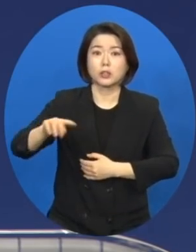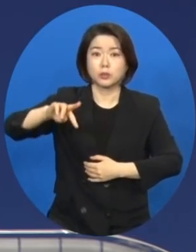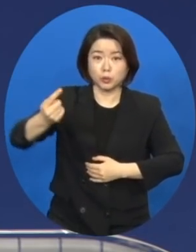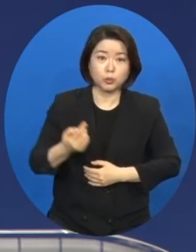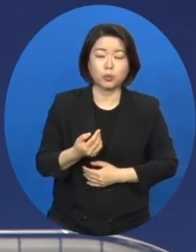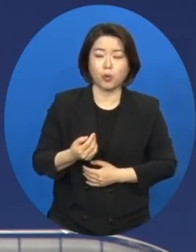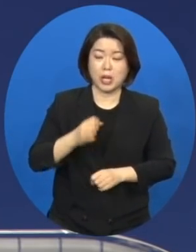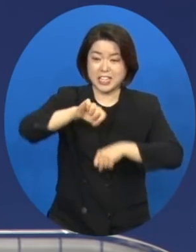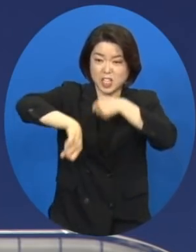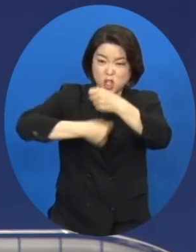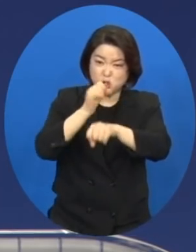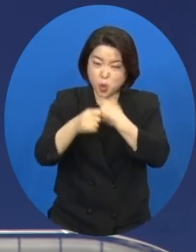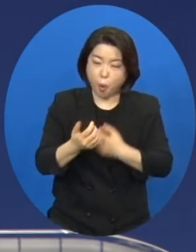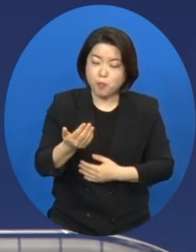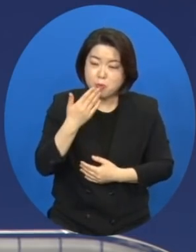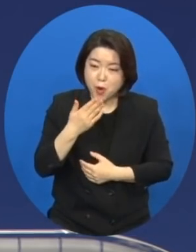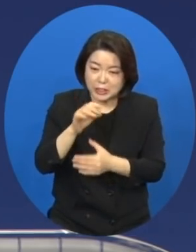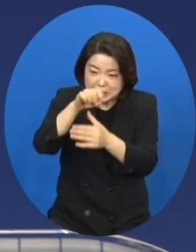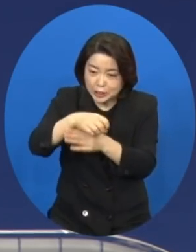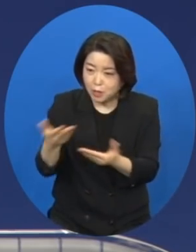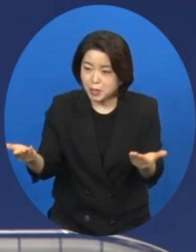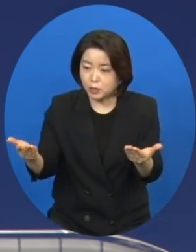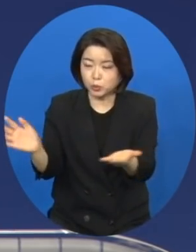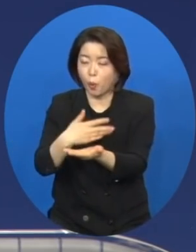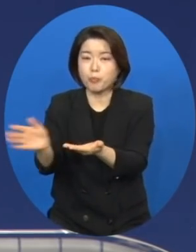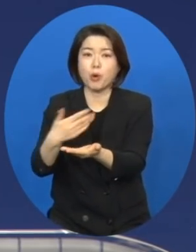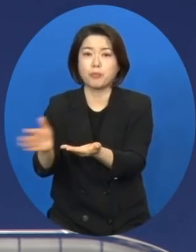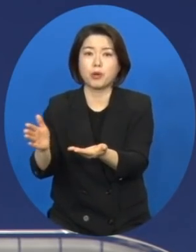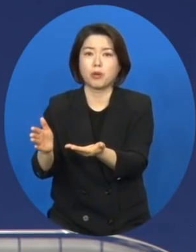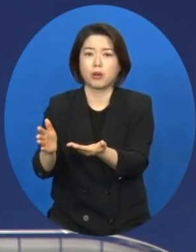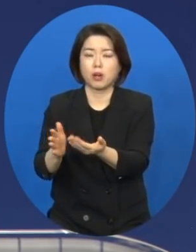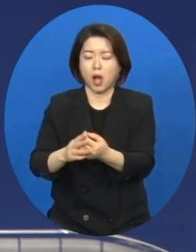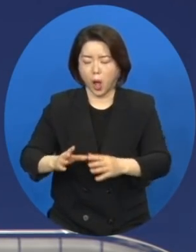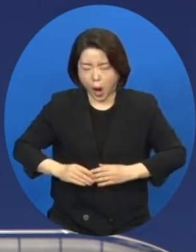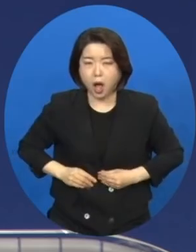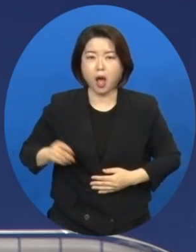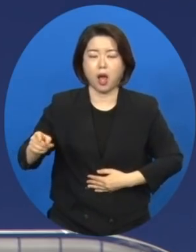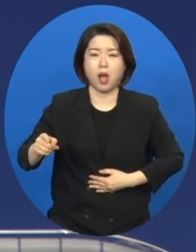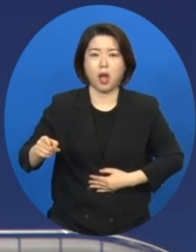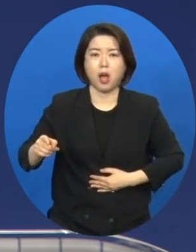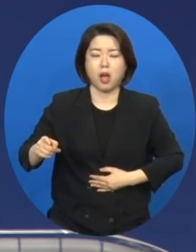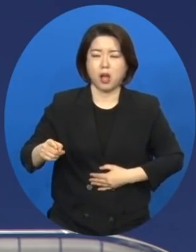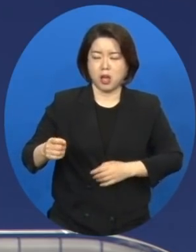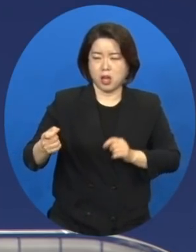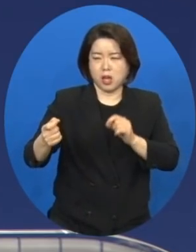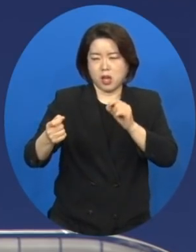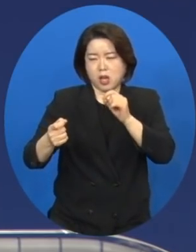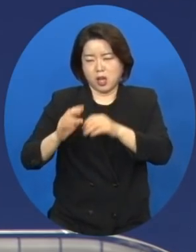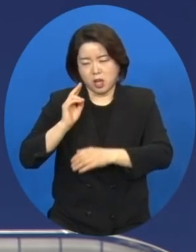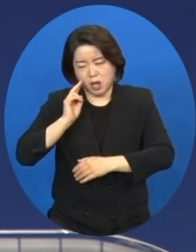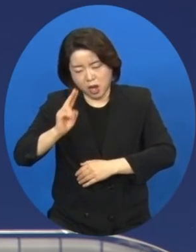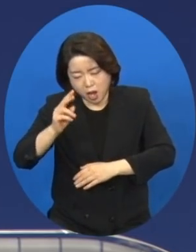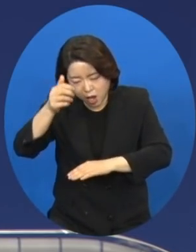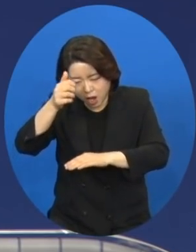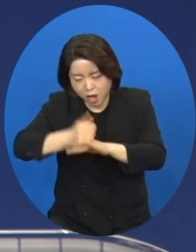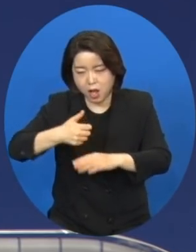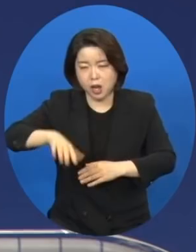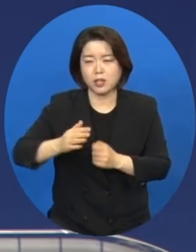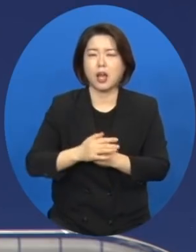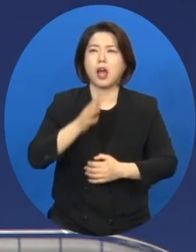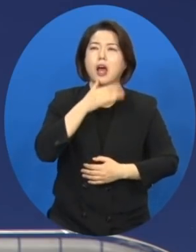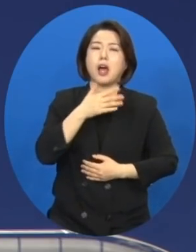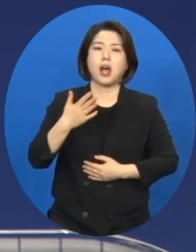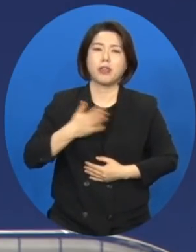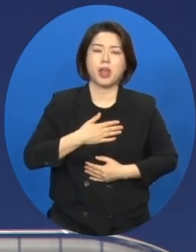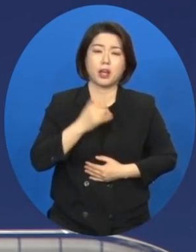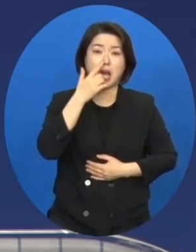먹었어. 동물이 먹는 그것조차도 얼마나 비참합니까? 그 정도 가니까 그제서야 깨닫는 거예요. 아, 내가 아버지 집을